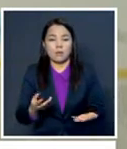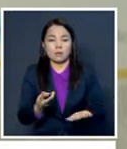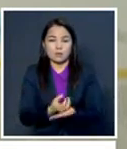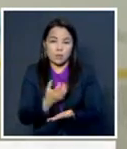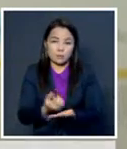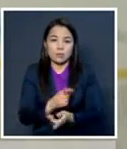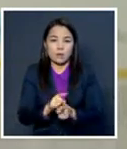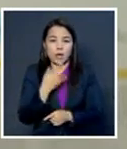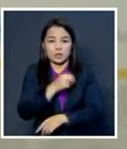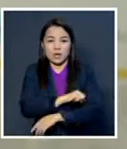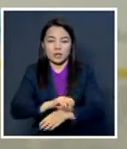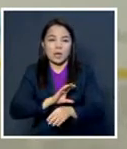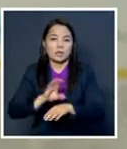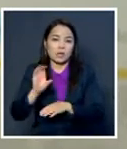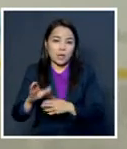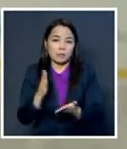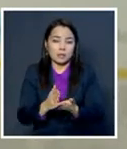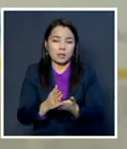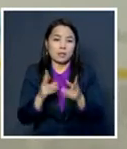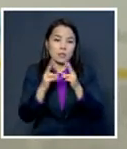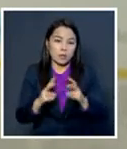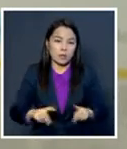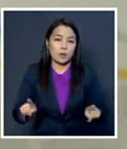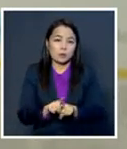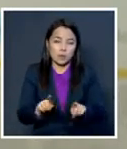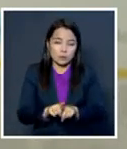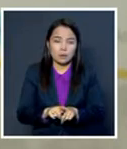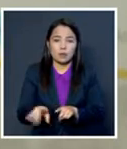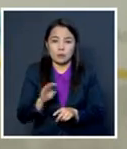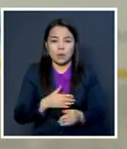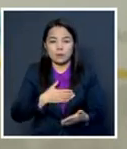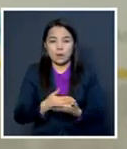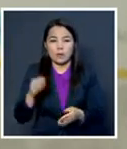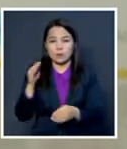және де шетел эксперттардың өзінің деген осыған қосқан үлесі.